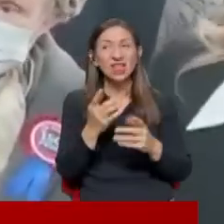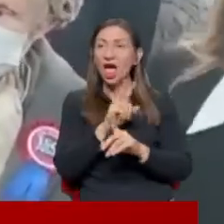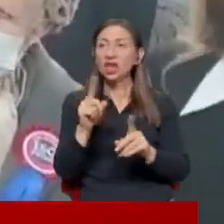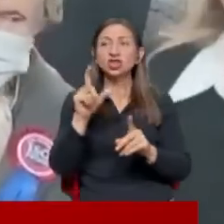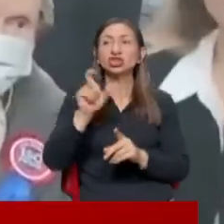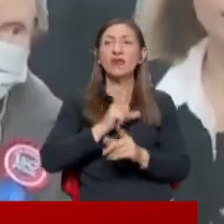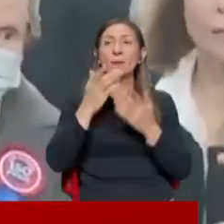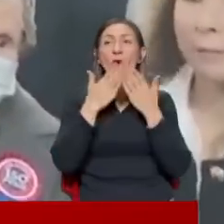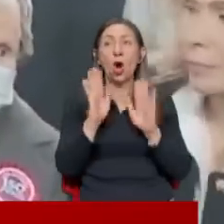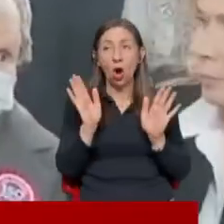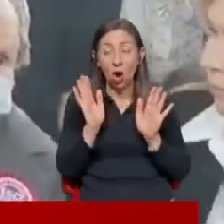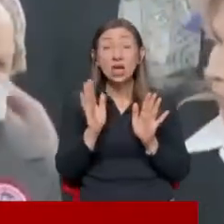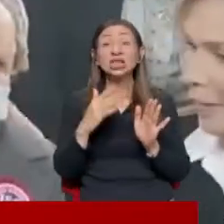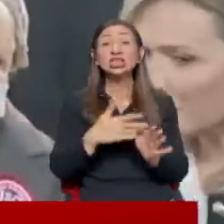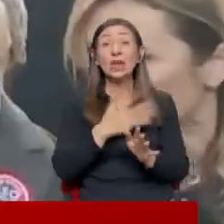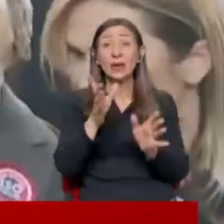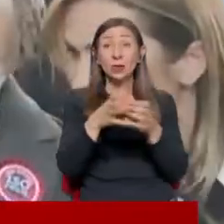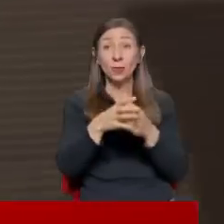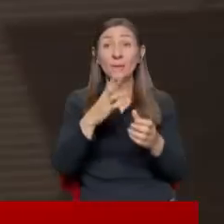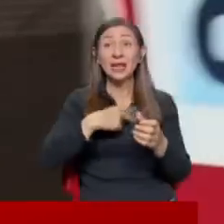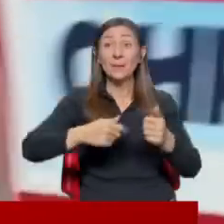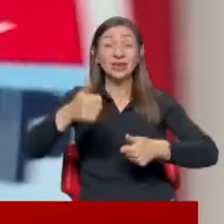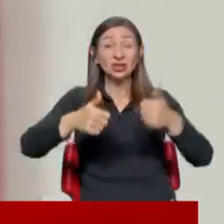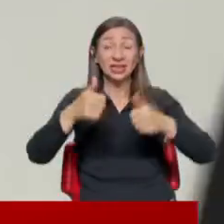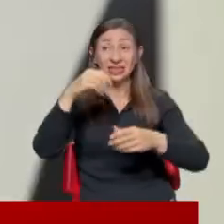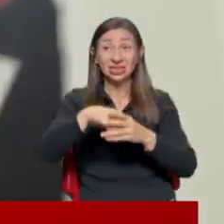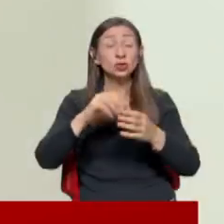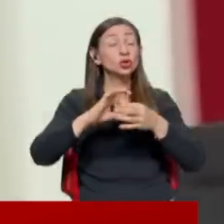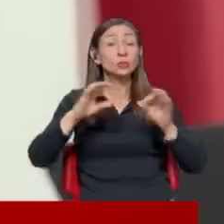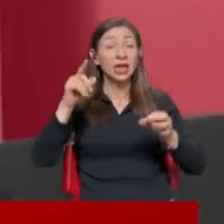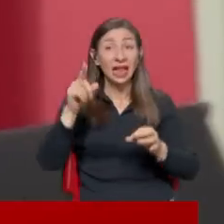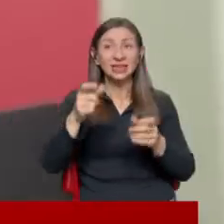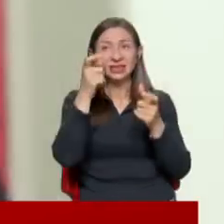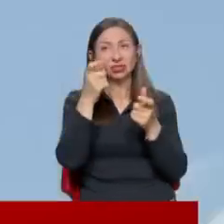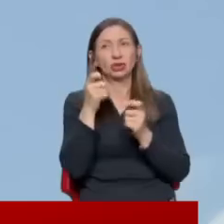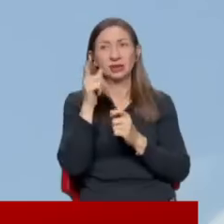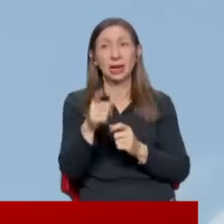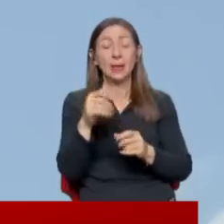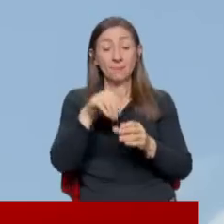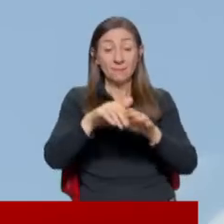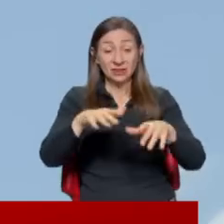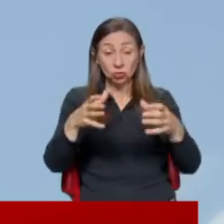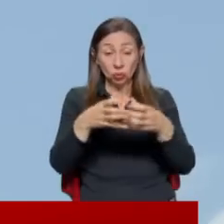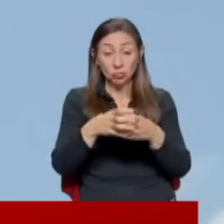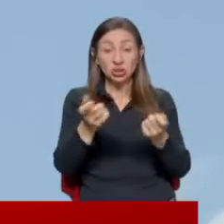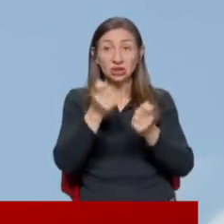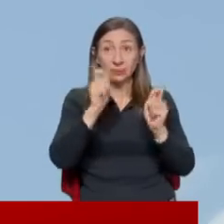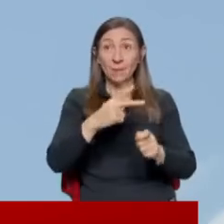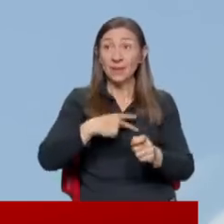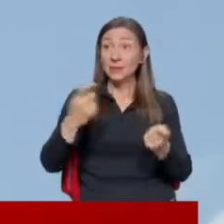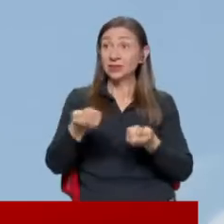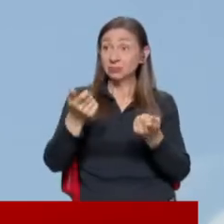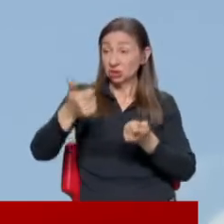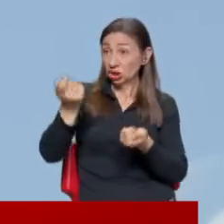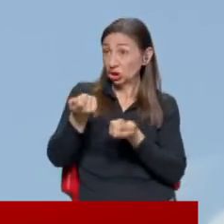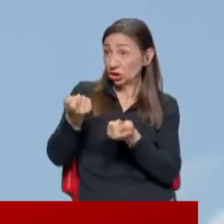hayır cevabı duyulmazken CHP grubu ve belediye başkanları için kurulan cümleler dikkat çekti. Meclis grubumuz işini yapacak, belediye